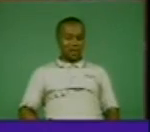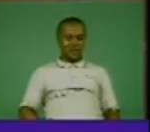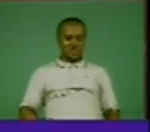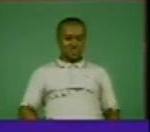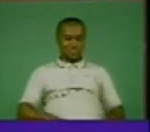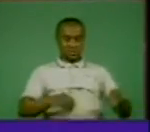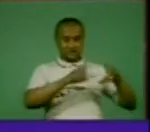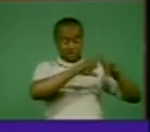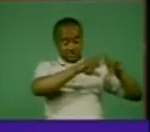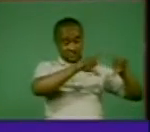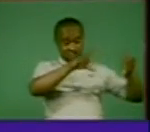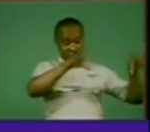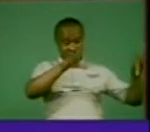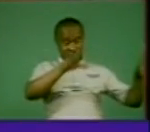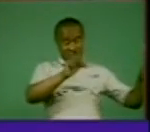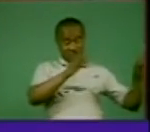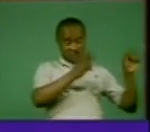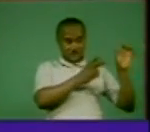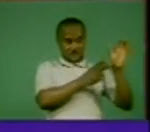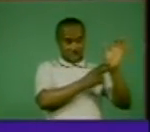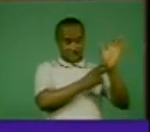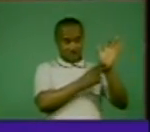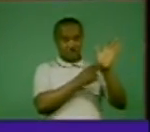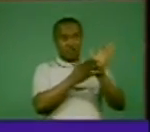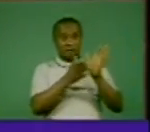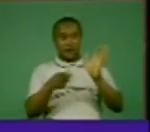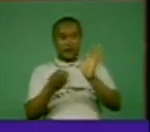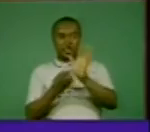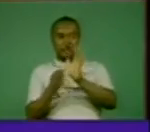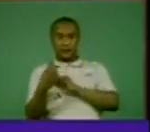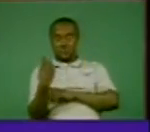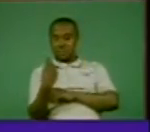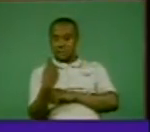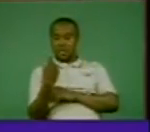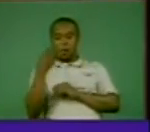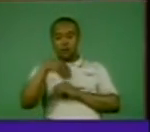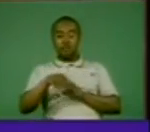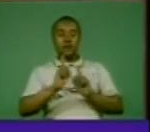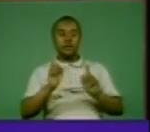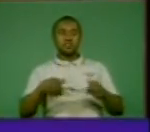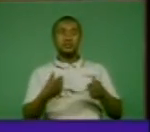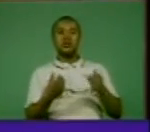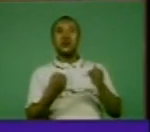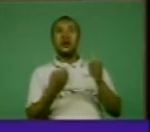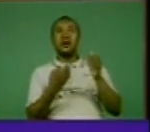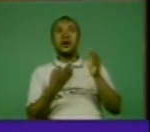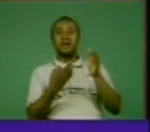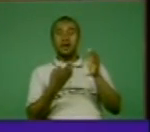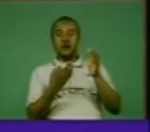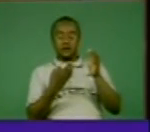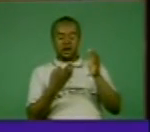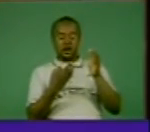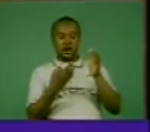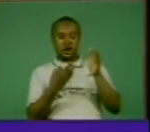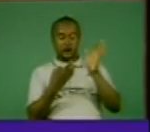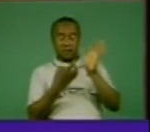77 mpaka ibara ya 81 kura za hapana zilikuwa 8. Ibara nyingine zote zilikuwa